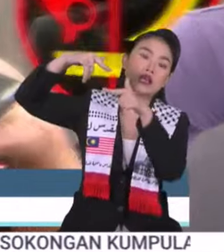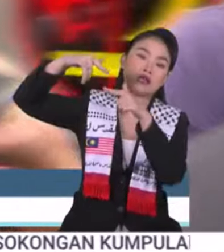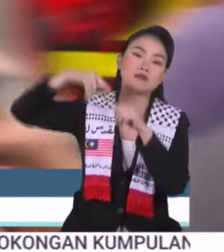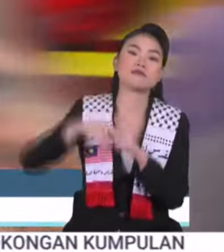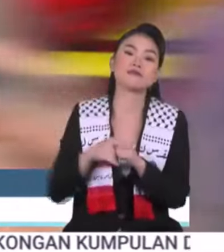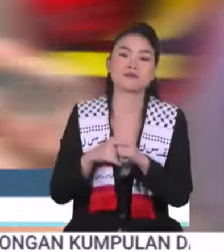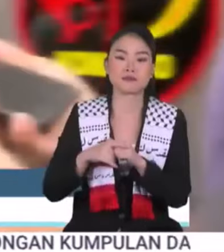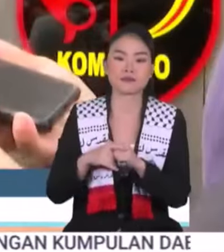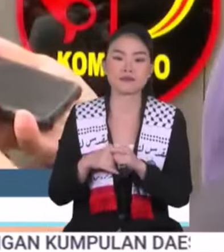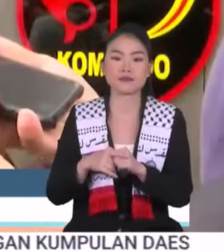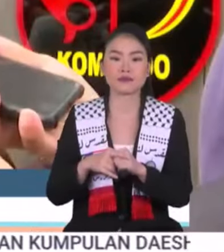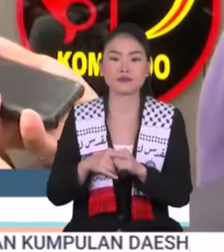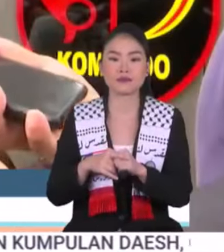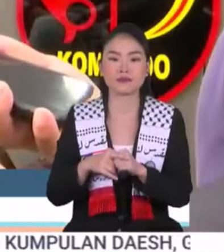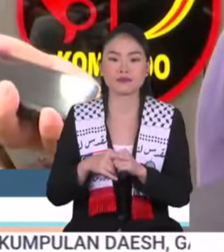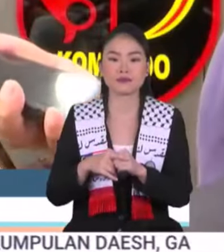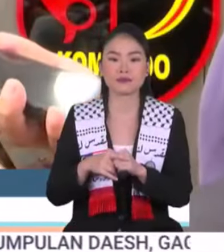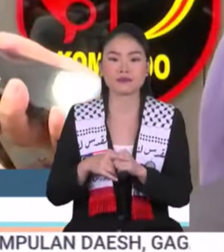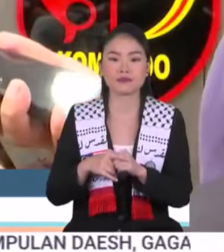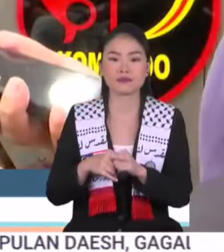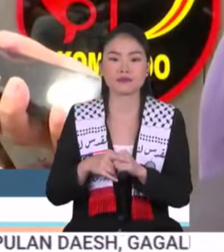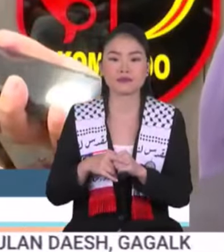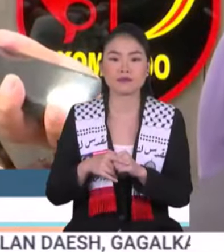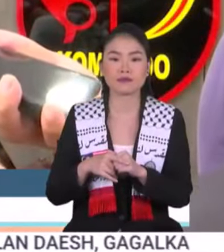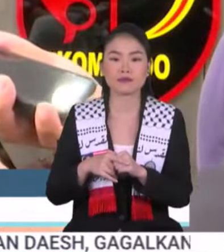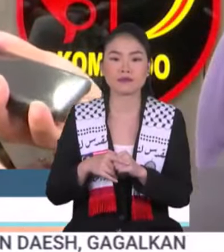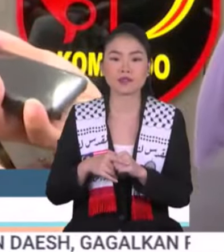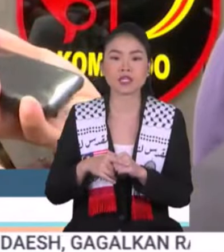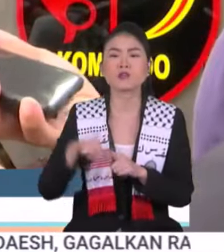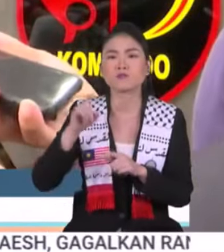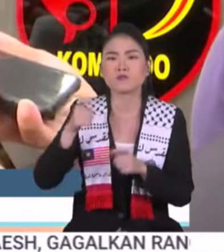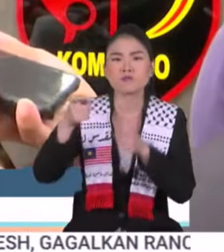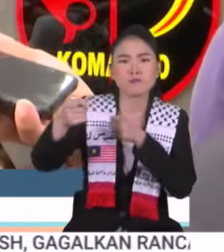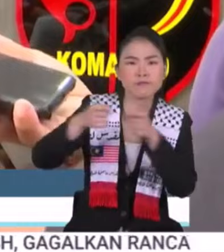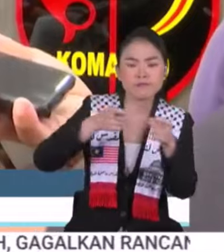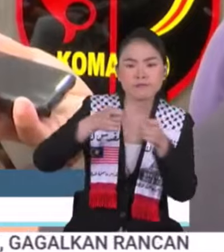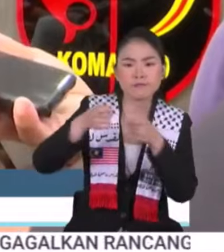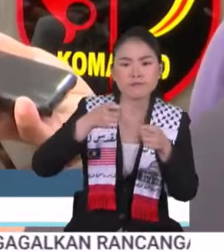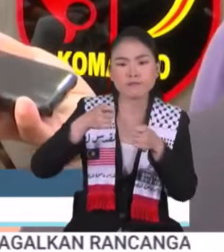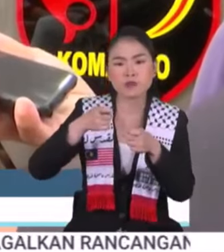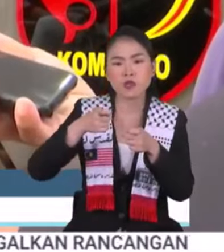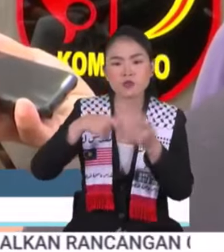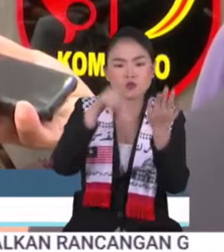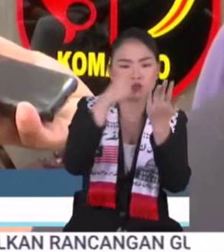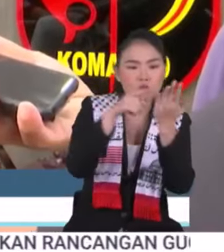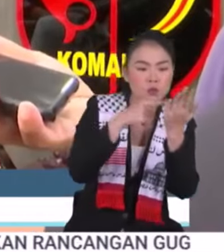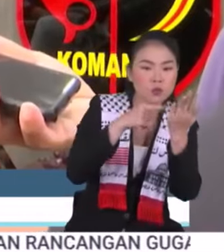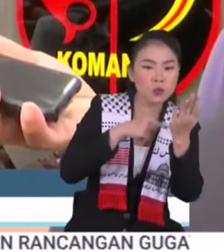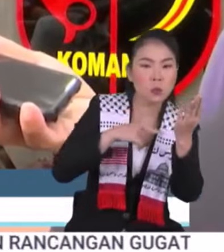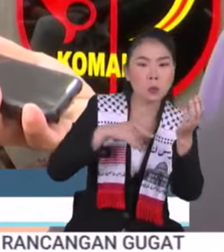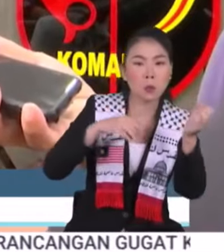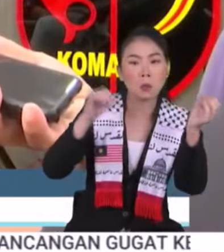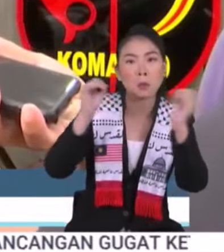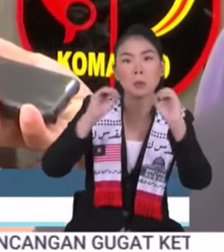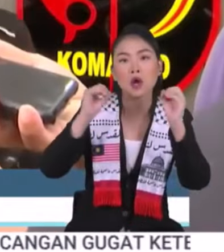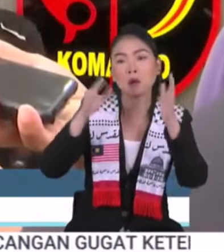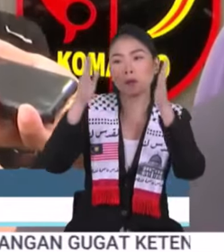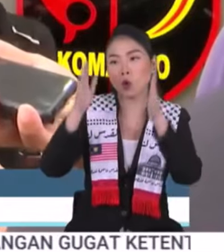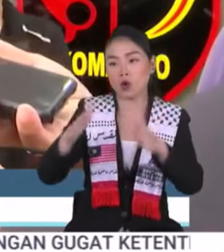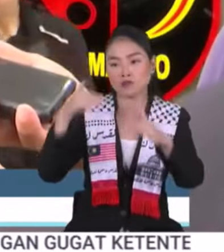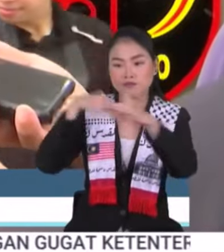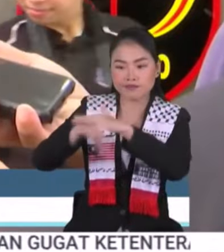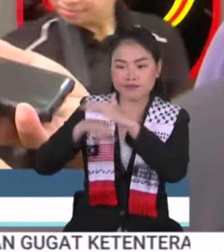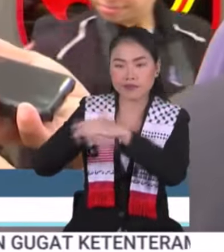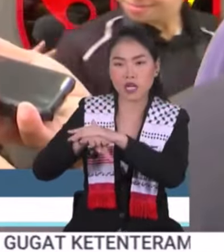lah. Ya betul, untuk kita apa ni mengawal keadaan dan memastikan tidak ada apa ni orang awam masuk untuk